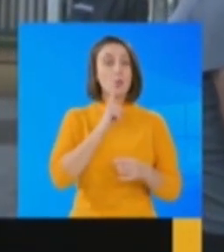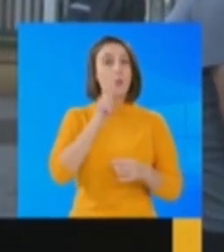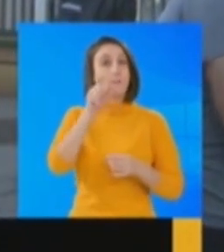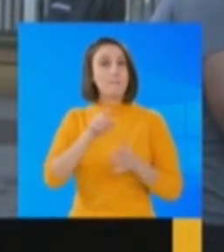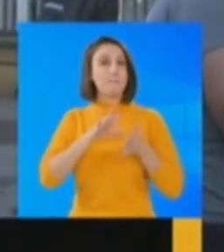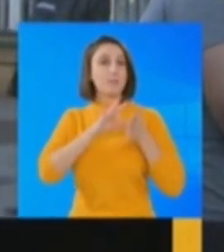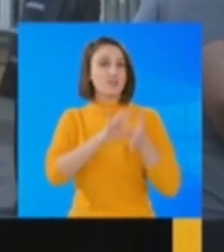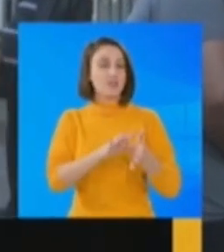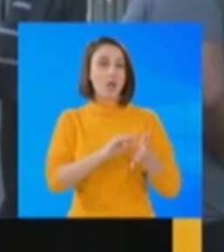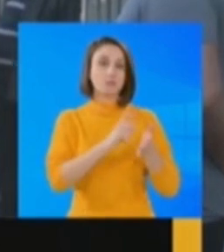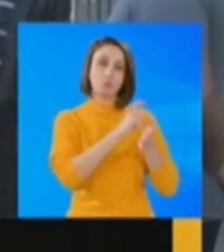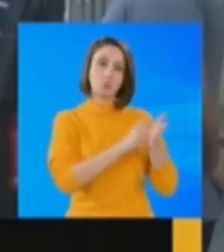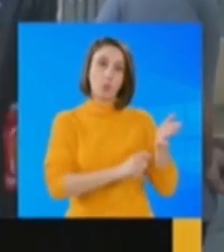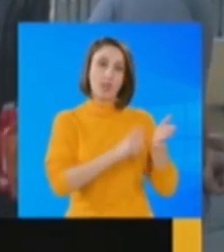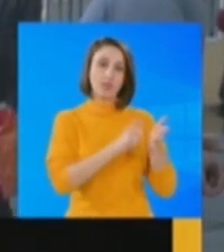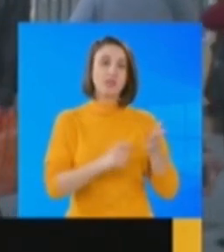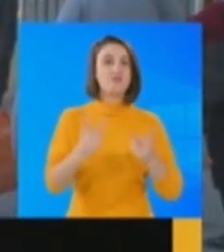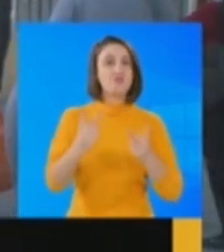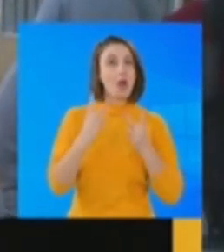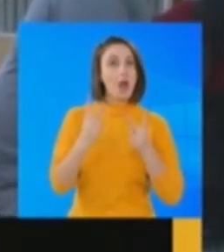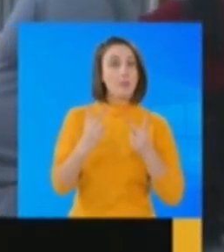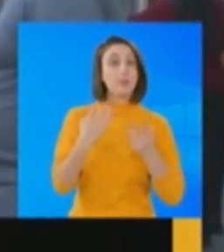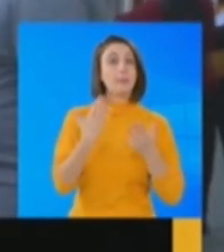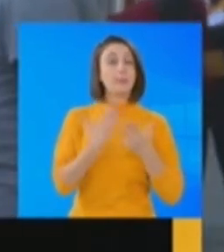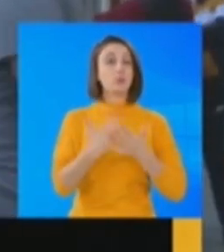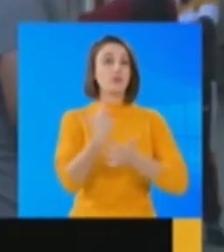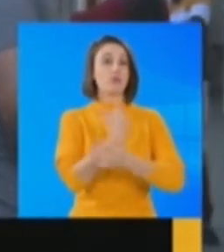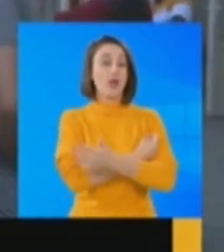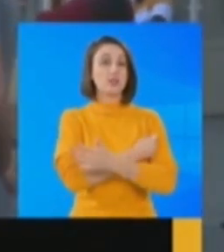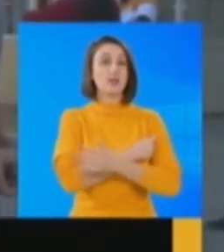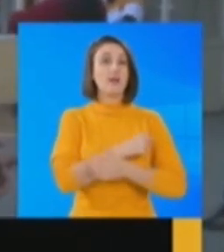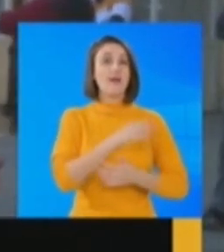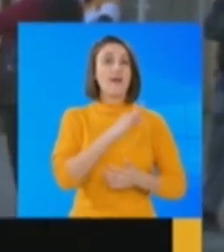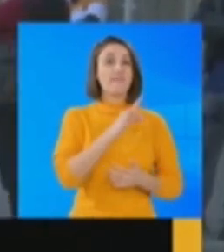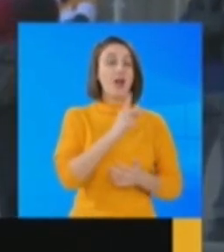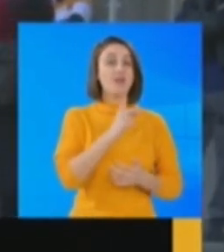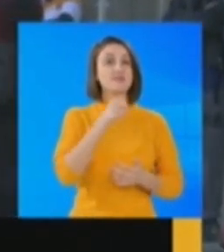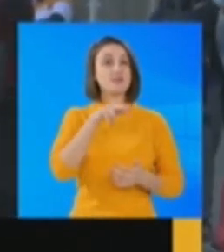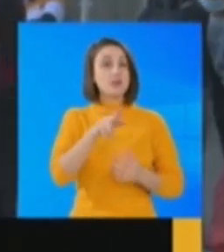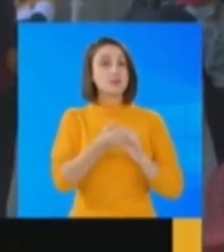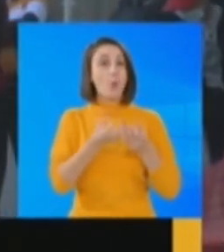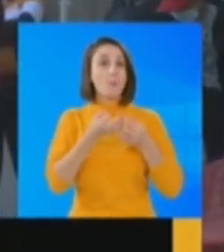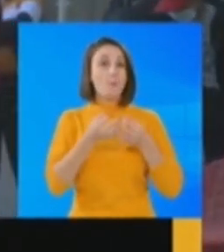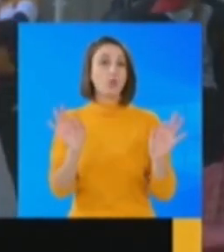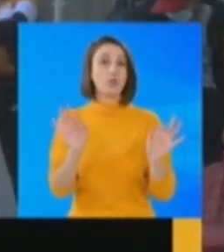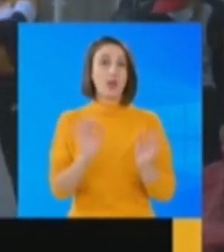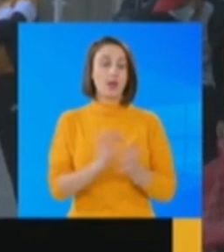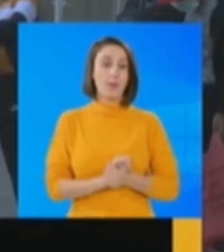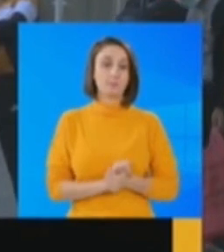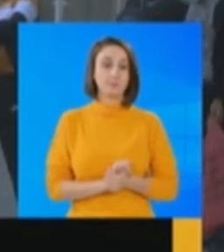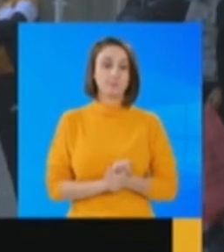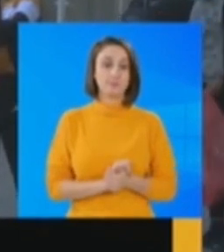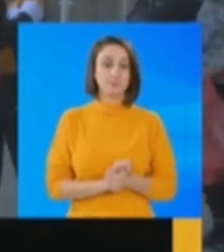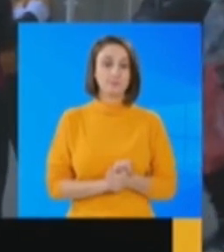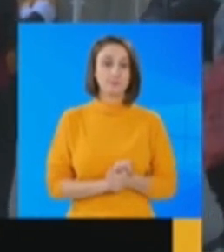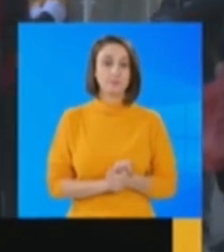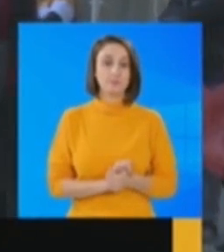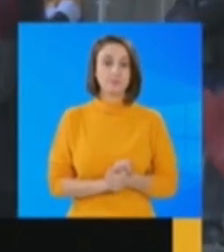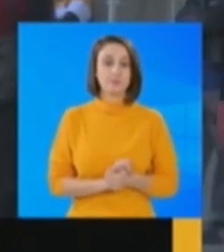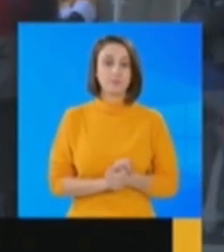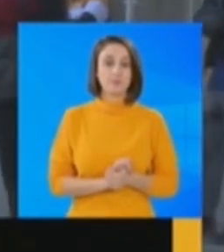prin prezentarea cărții de identitate valabile pentru imunizarea cu serurile Pfizer-BioNTech sau Moderna.